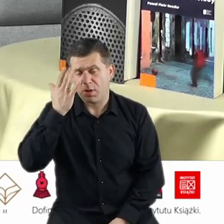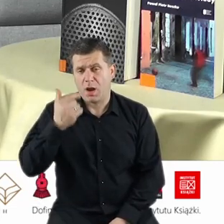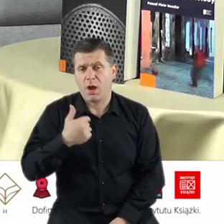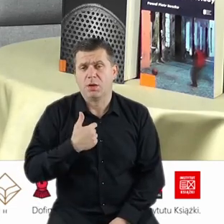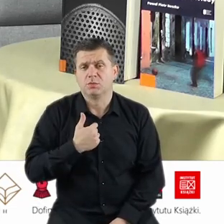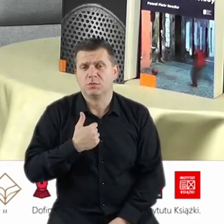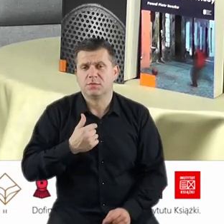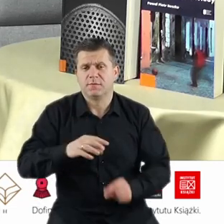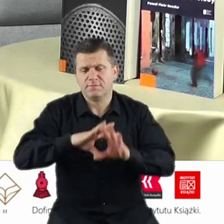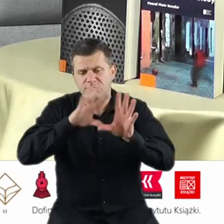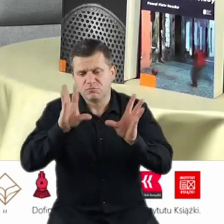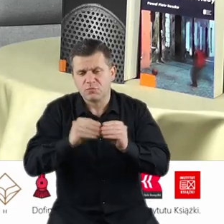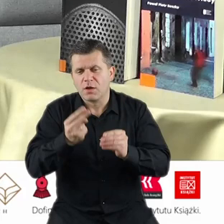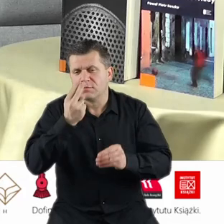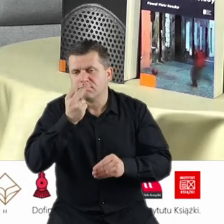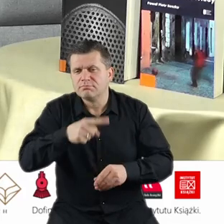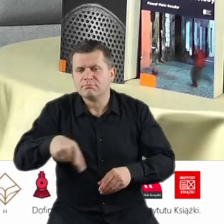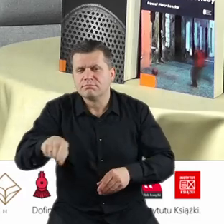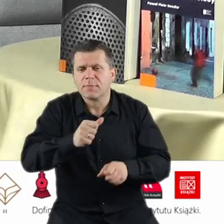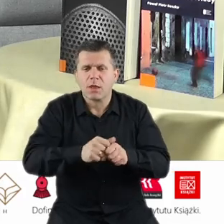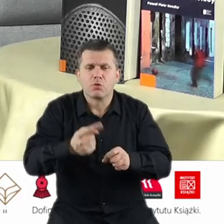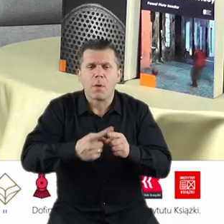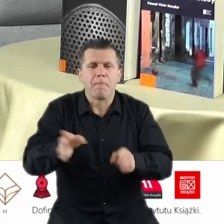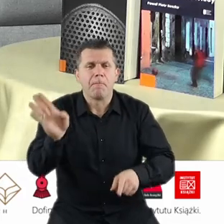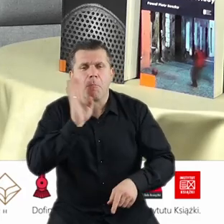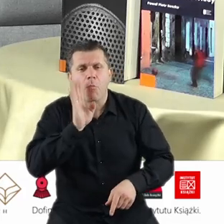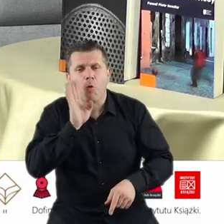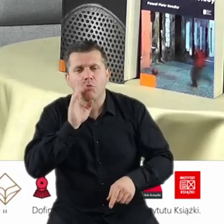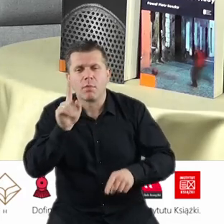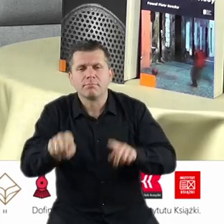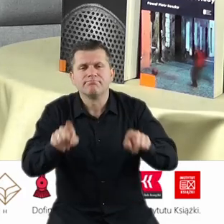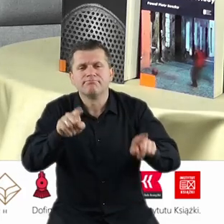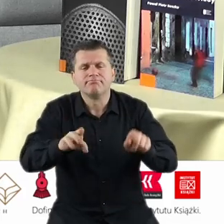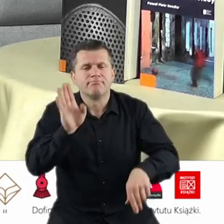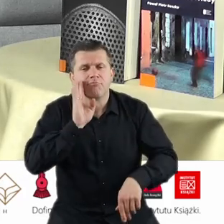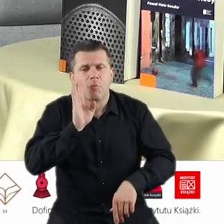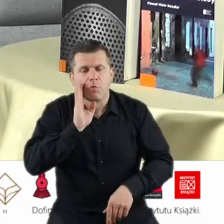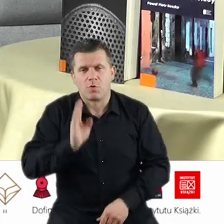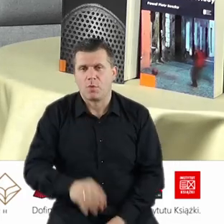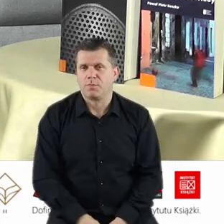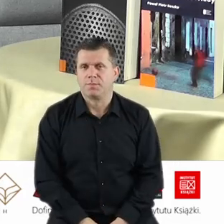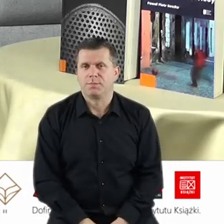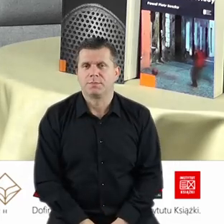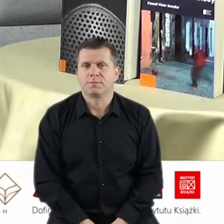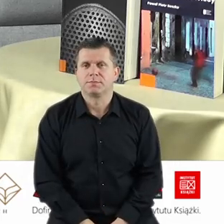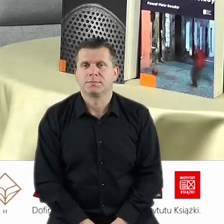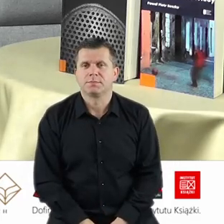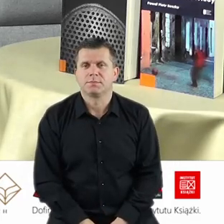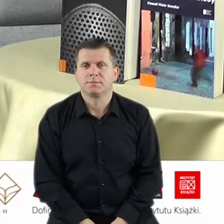że wszędzie to wszystko wyglądało nieco podobnie, że